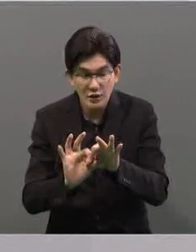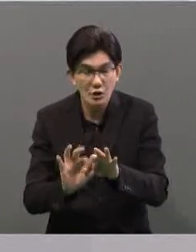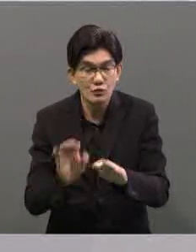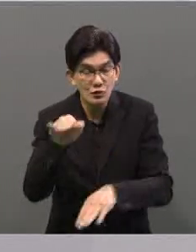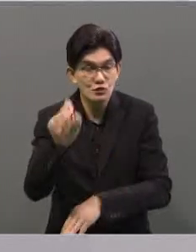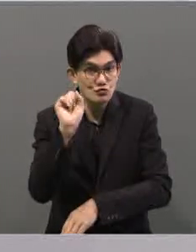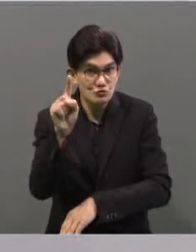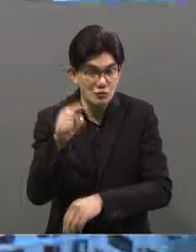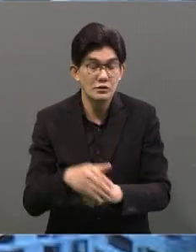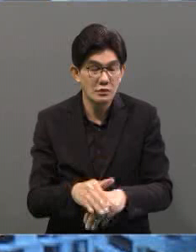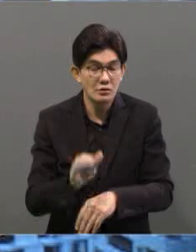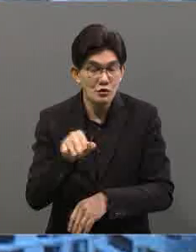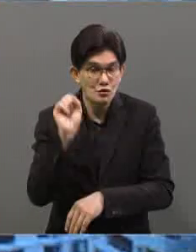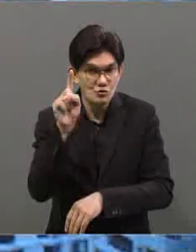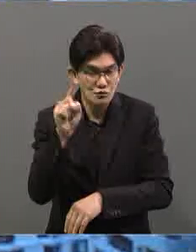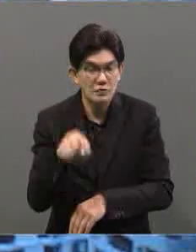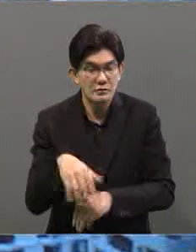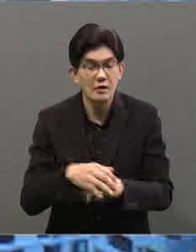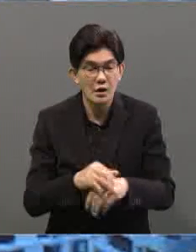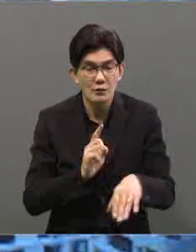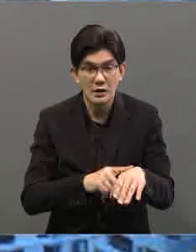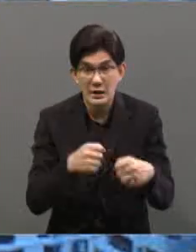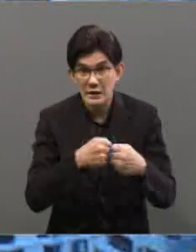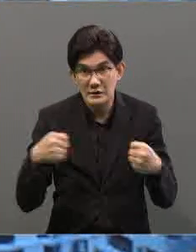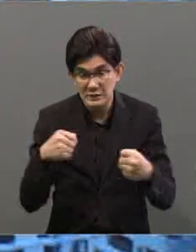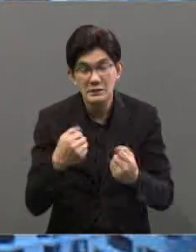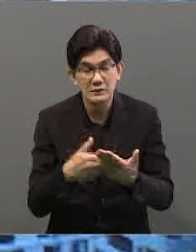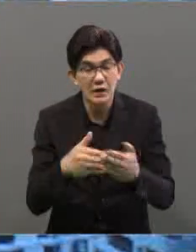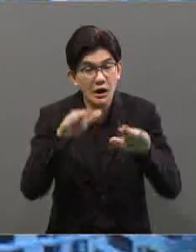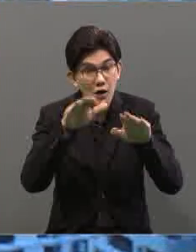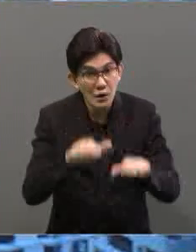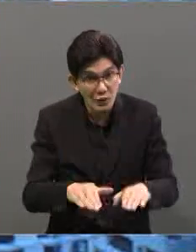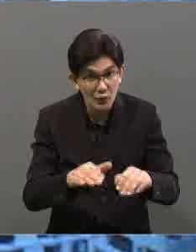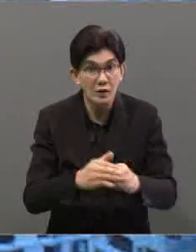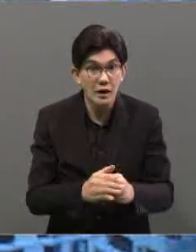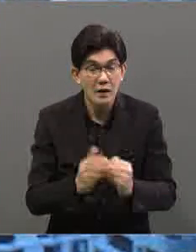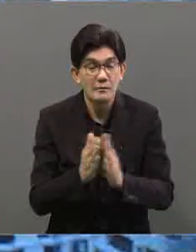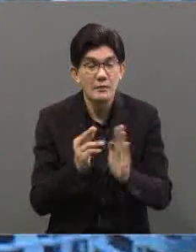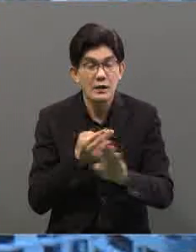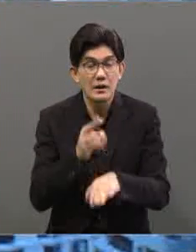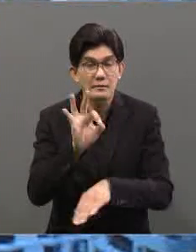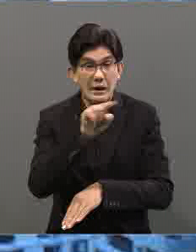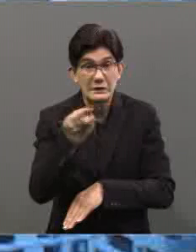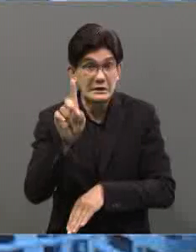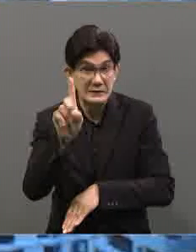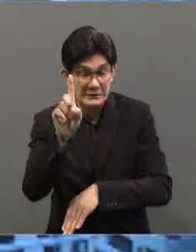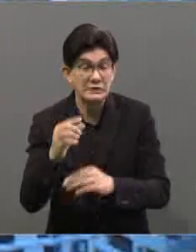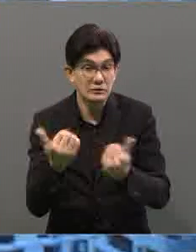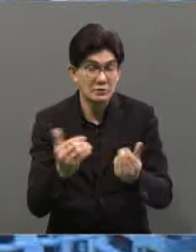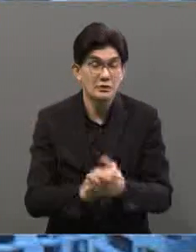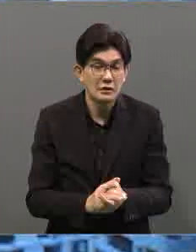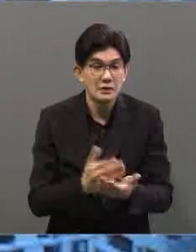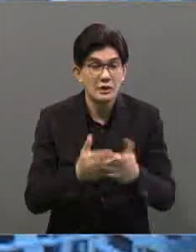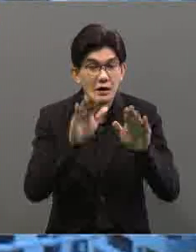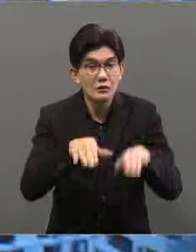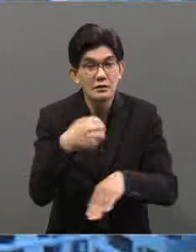เศษนะครับทางการทางพิเศษแห่งประเทศไทยเขาขยายเวลาการลดค่าผ่านทางพิเศษที่ด่านพระราม9ขีด1นะฉลองรัตน์นะฮะล